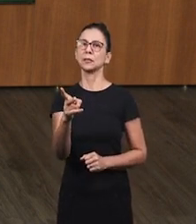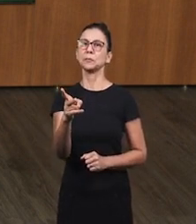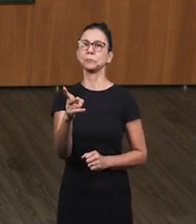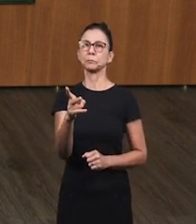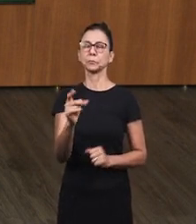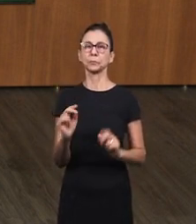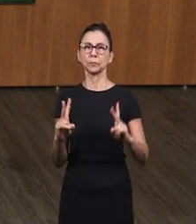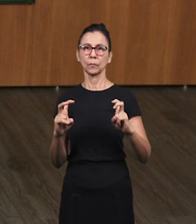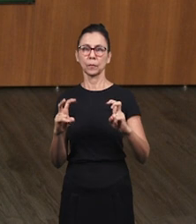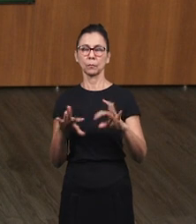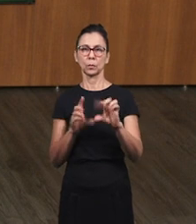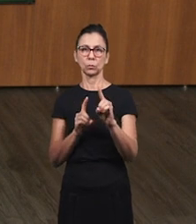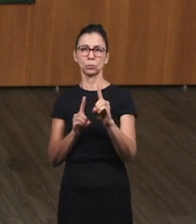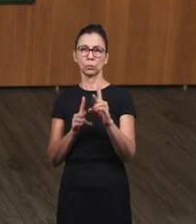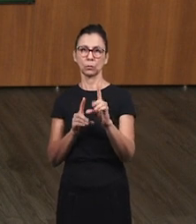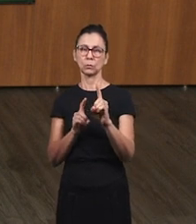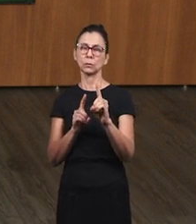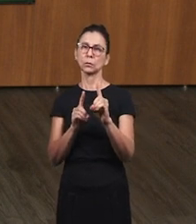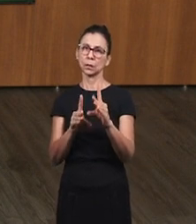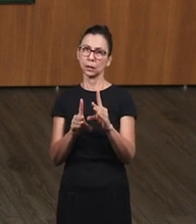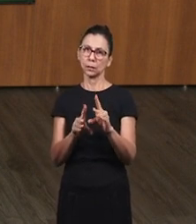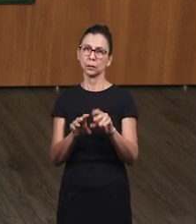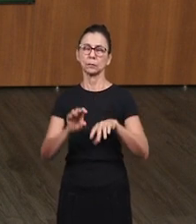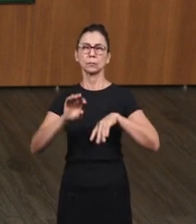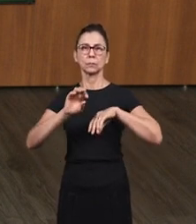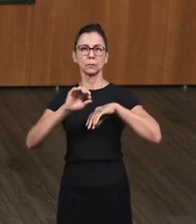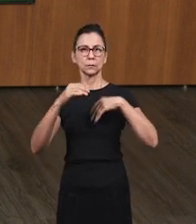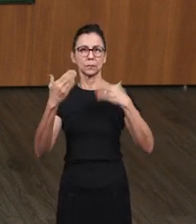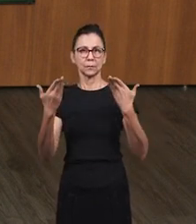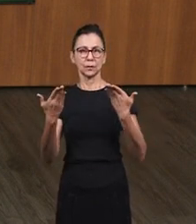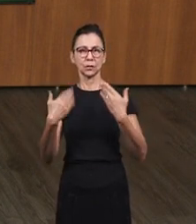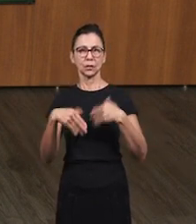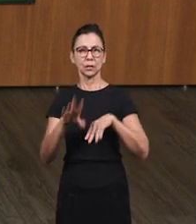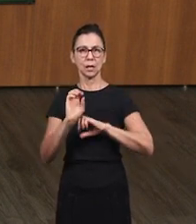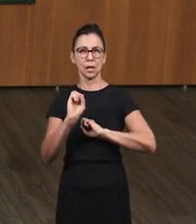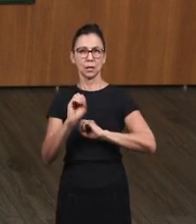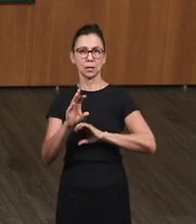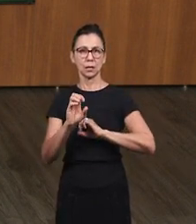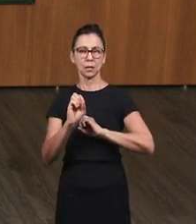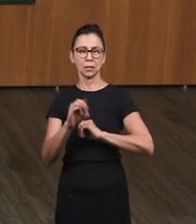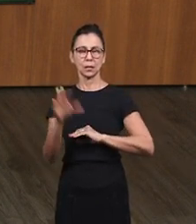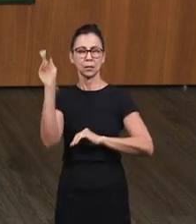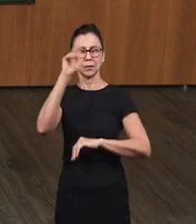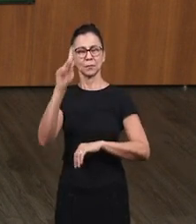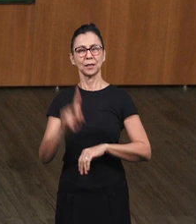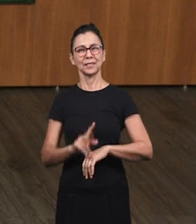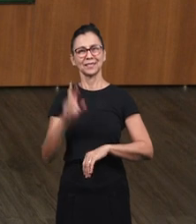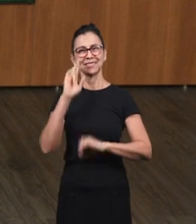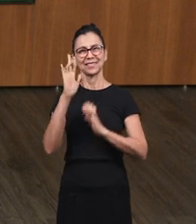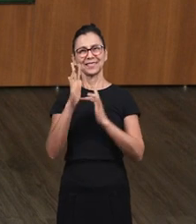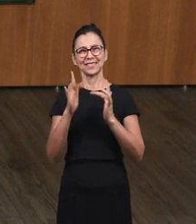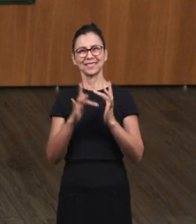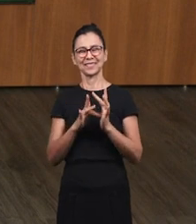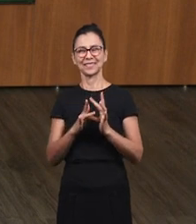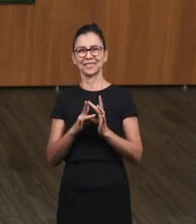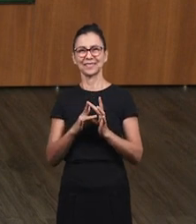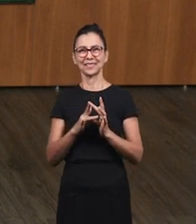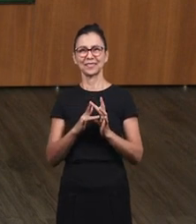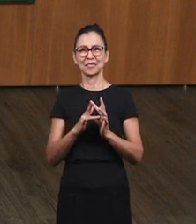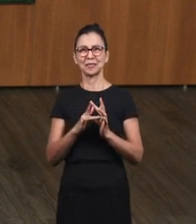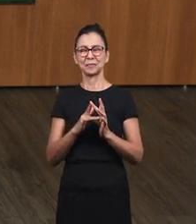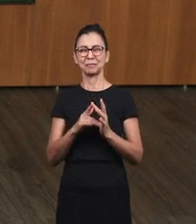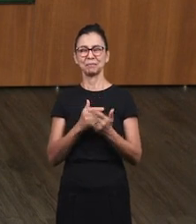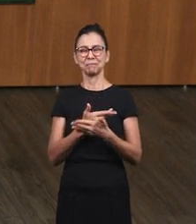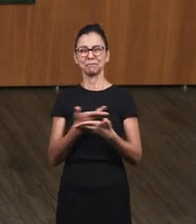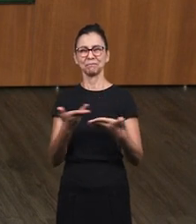Quand on donnera la séquence à la thématique doctrinaire qui est enseignée à tous, la paix du Seigneur